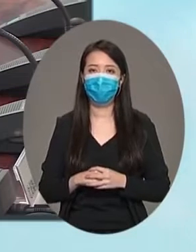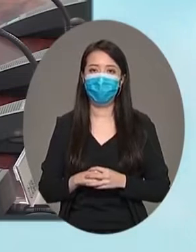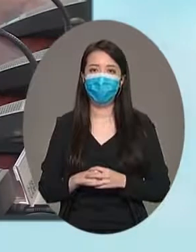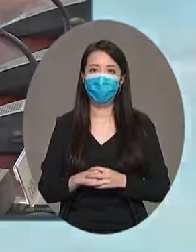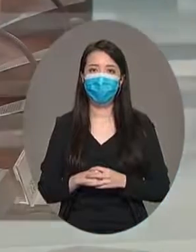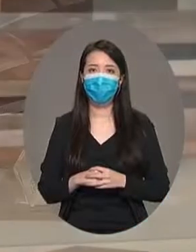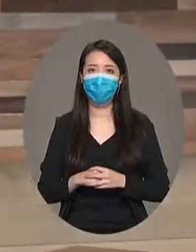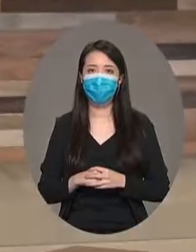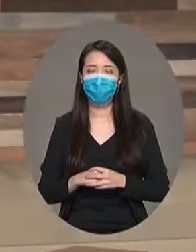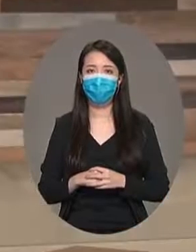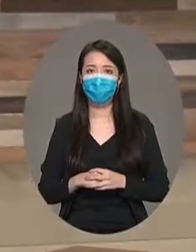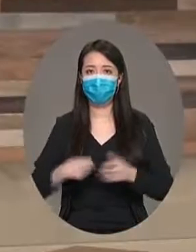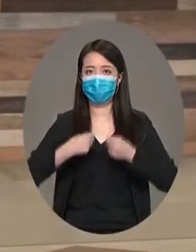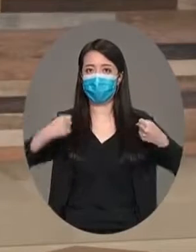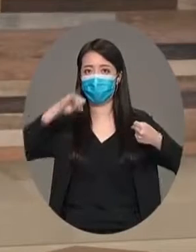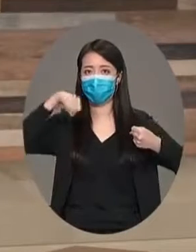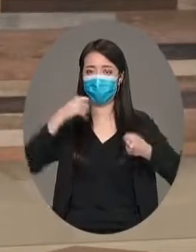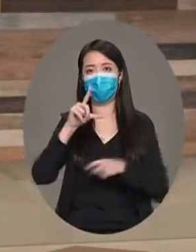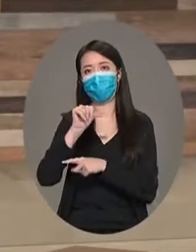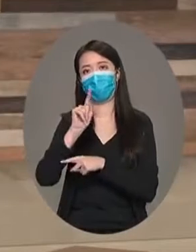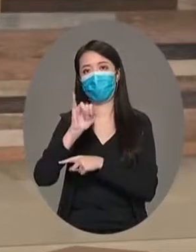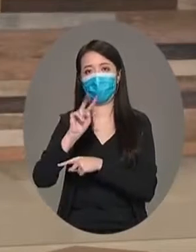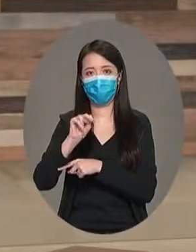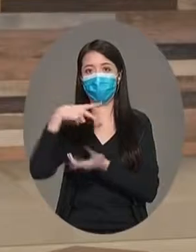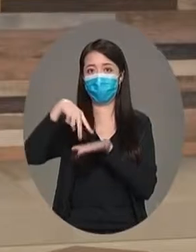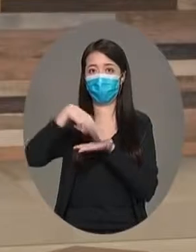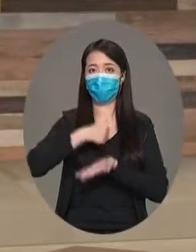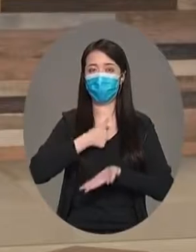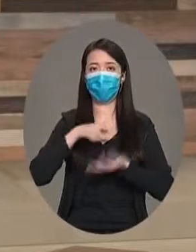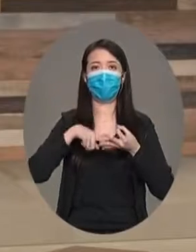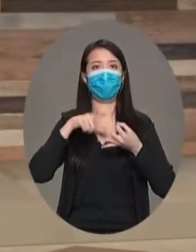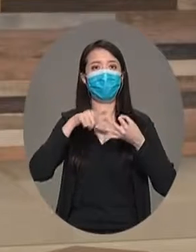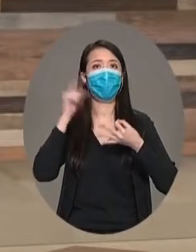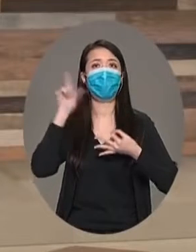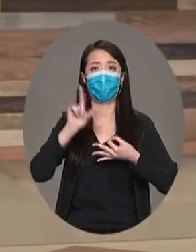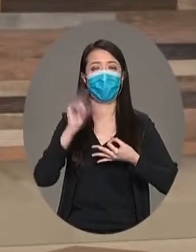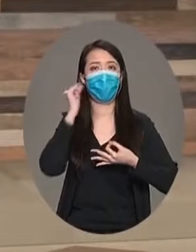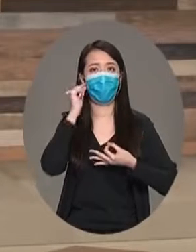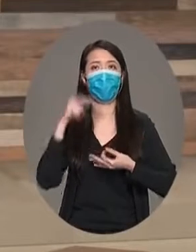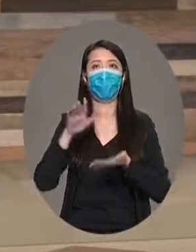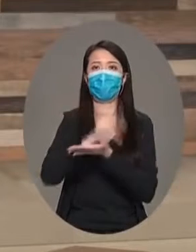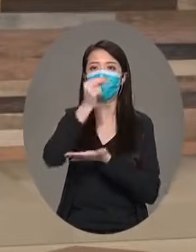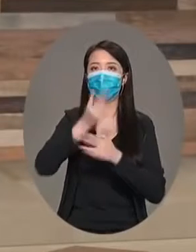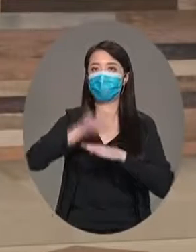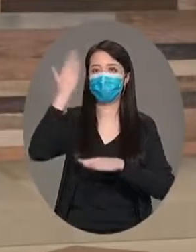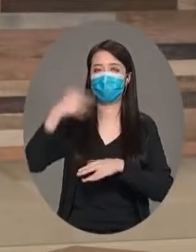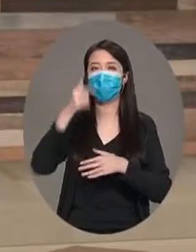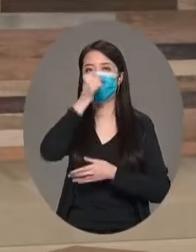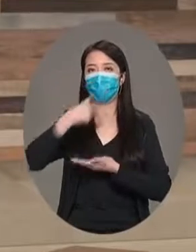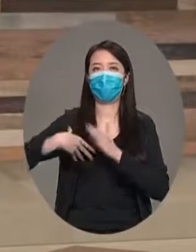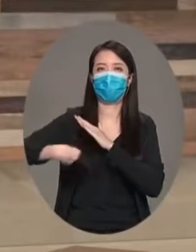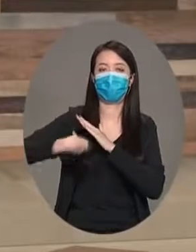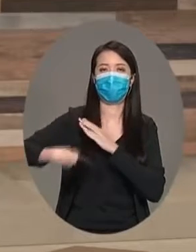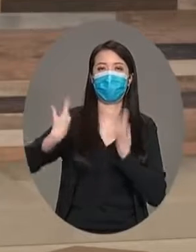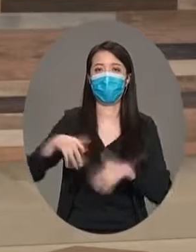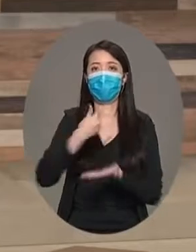道。 拉丁舞导师李嘉莹7年前抽脂期间昏迷，其后不治。涉案女西医关